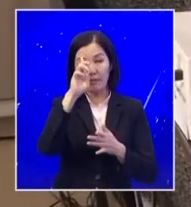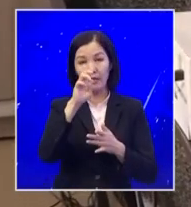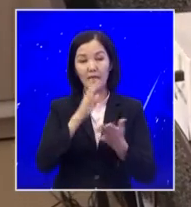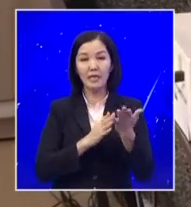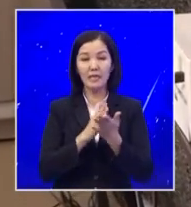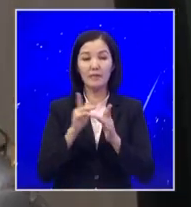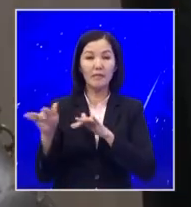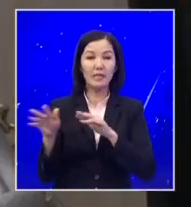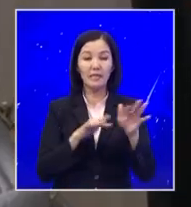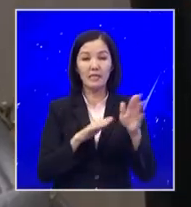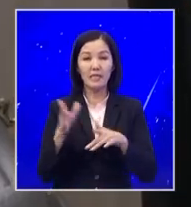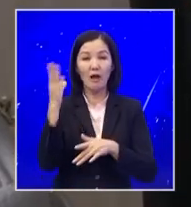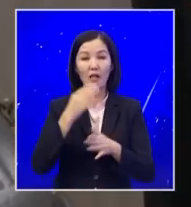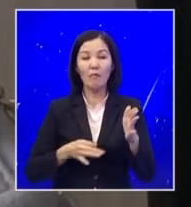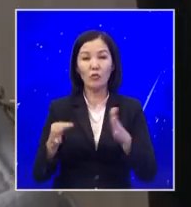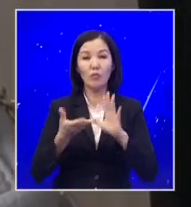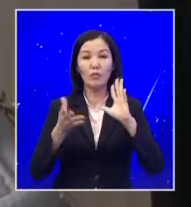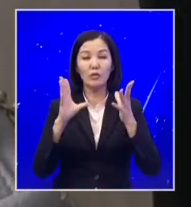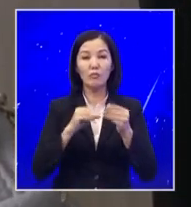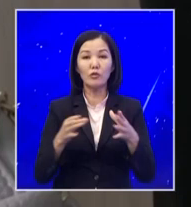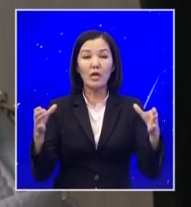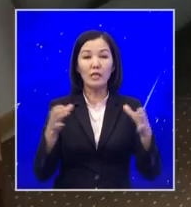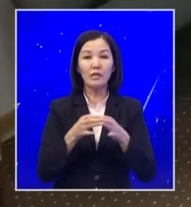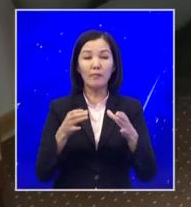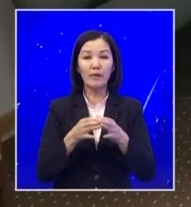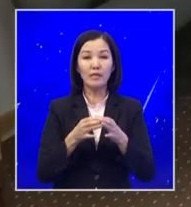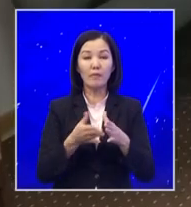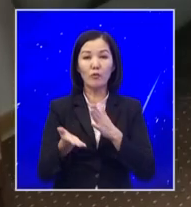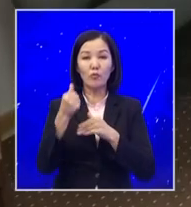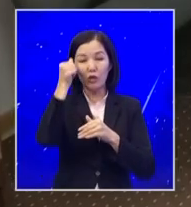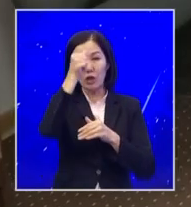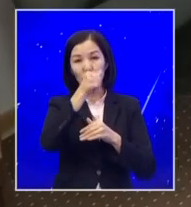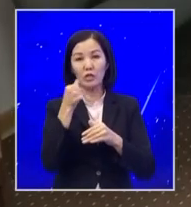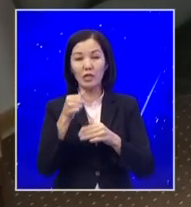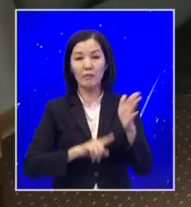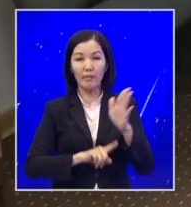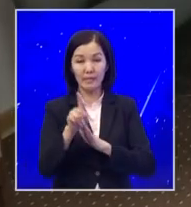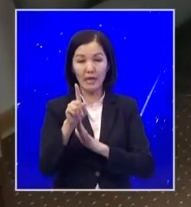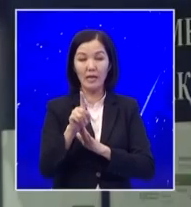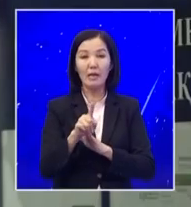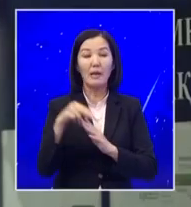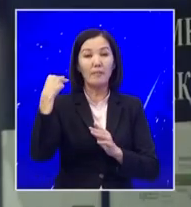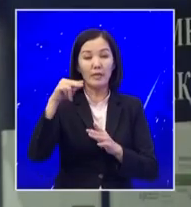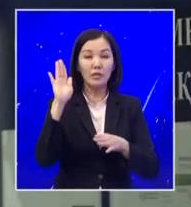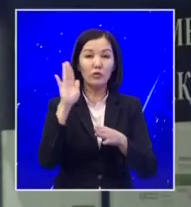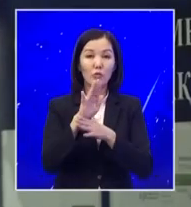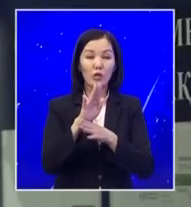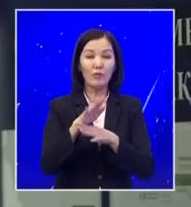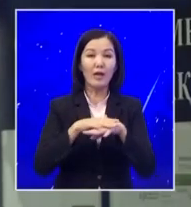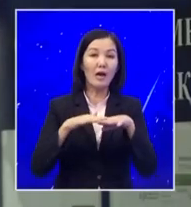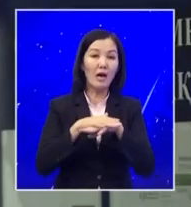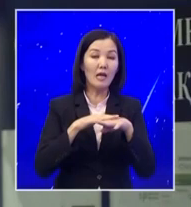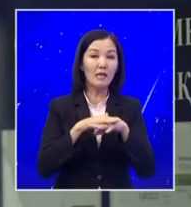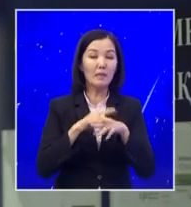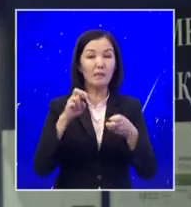істері агенттігінің Алматы облысы бойынша департаменті өткен жылдың соңында қолға алған. Президент жолдауындағы халық үніне